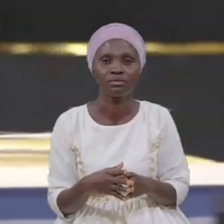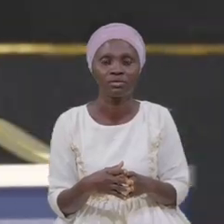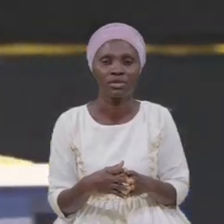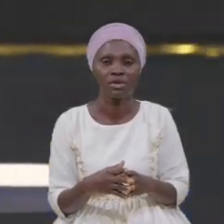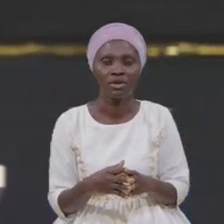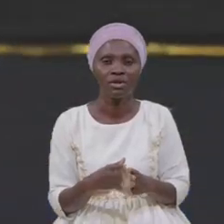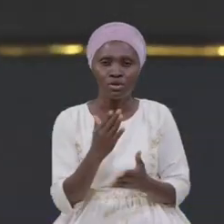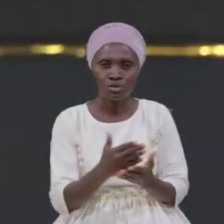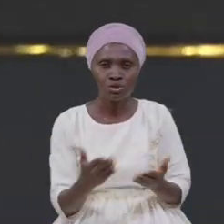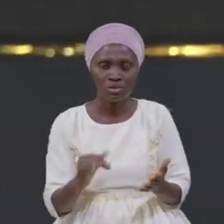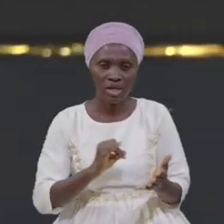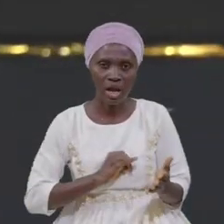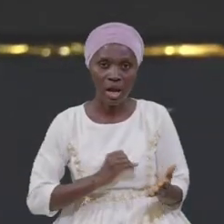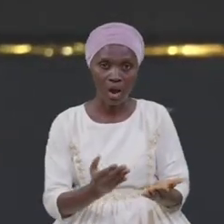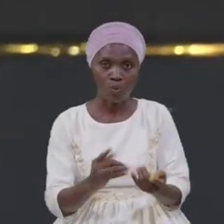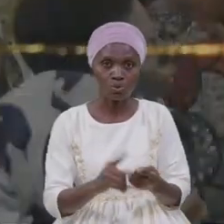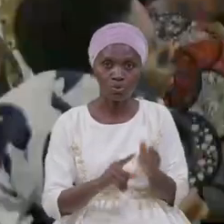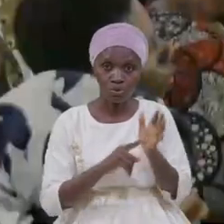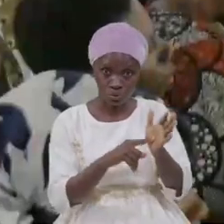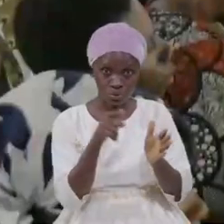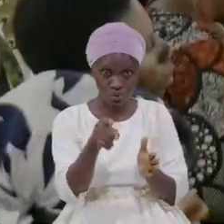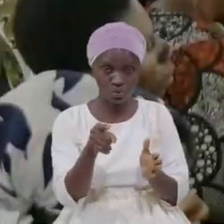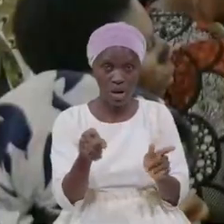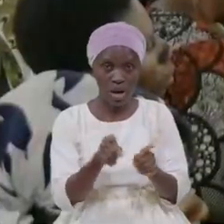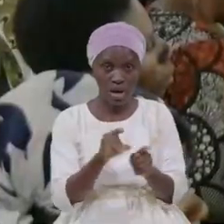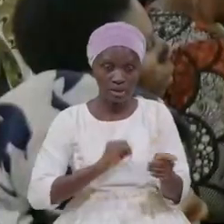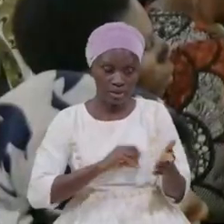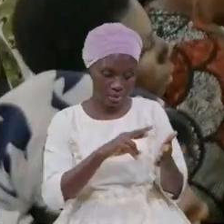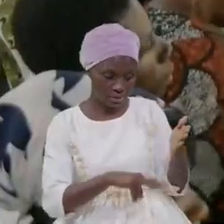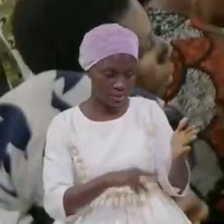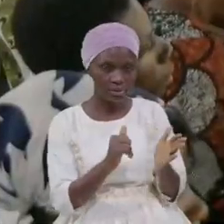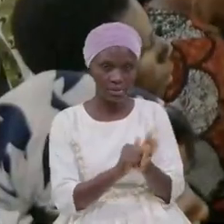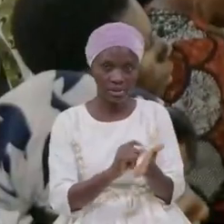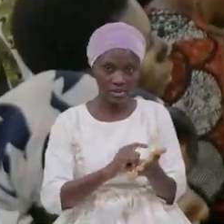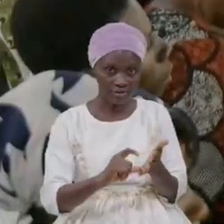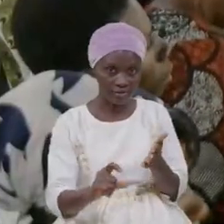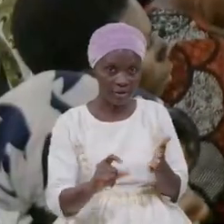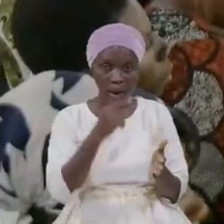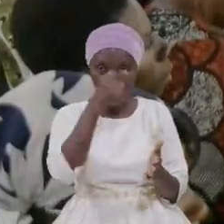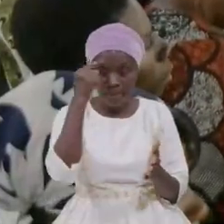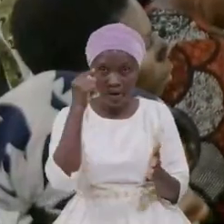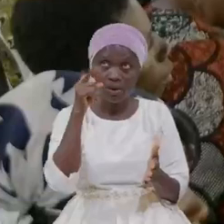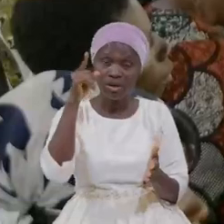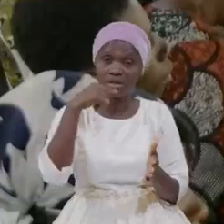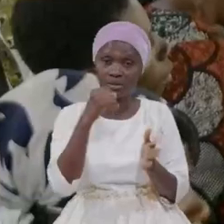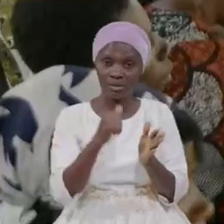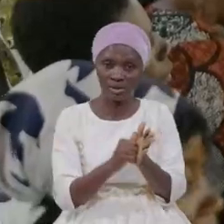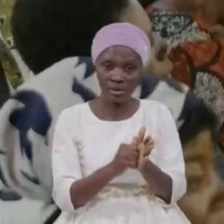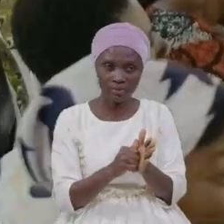vous montrer, comme je vous lis ce verset. Parce qu'il dit,